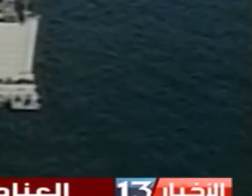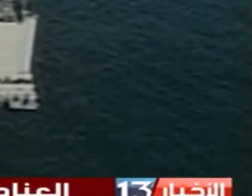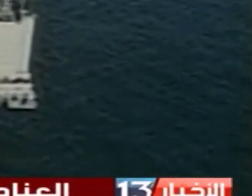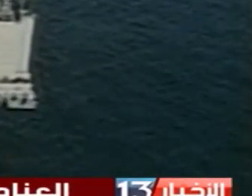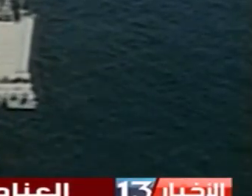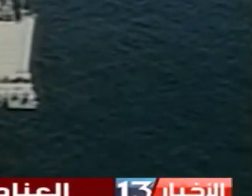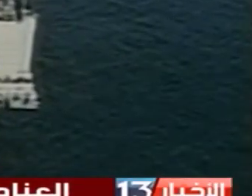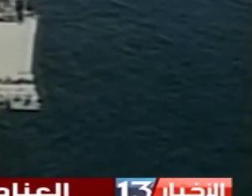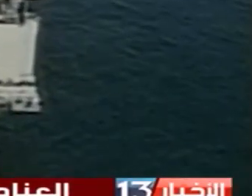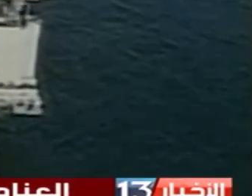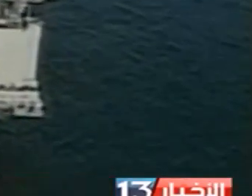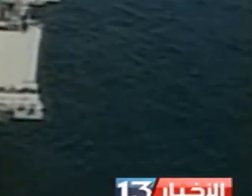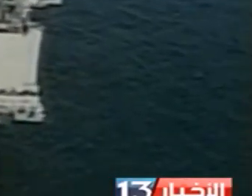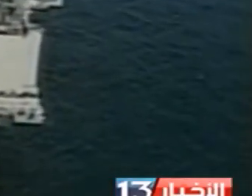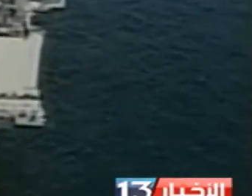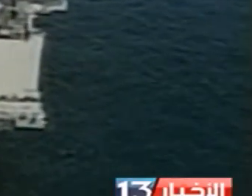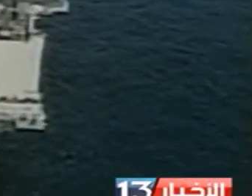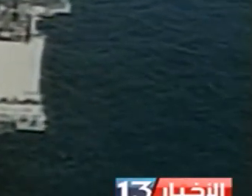المتحده